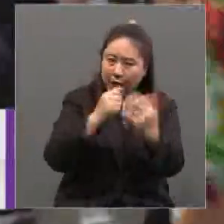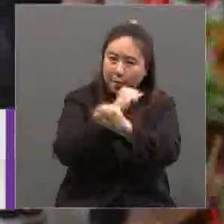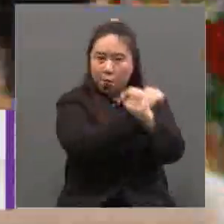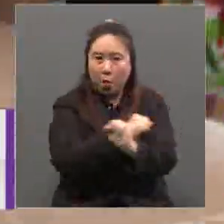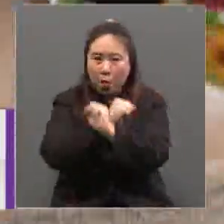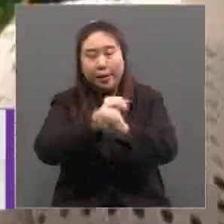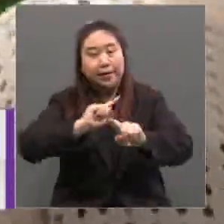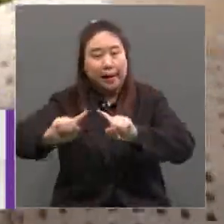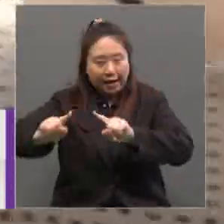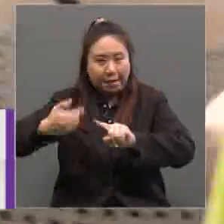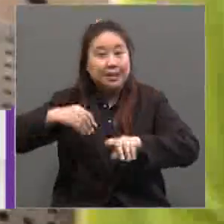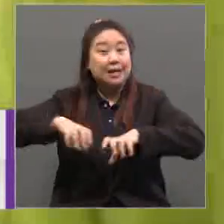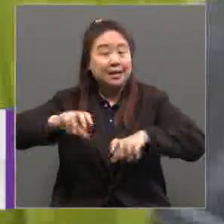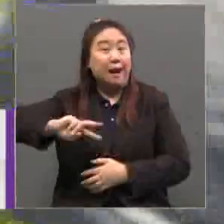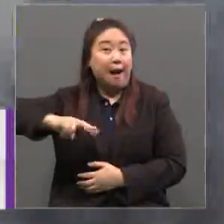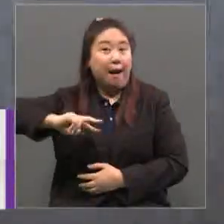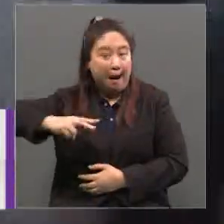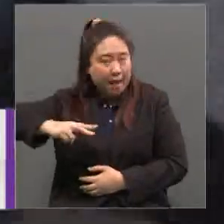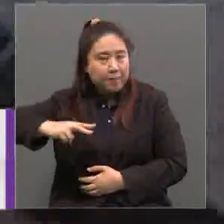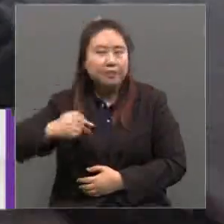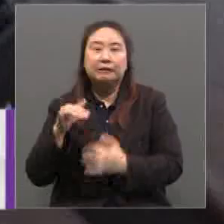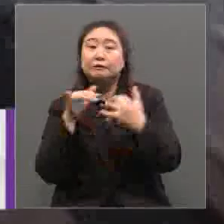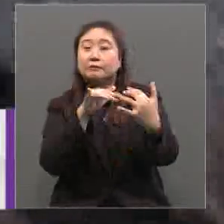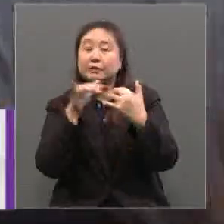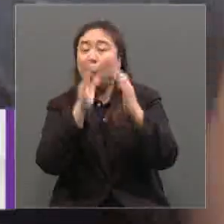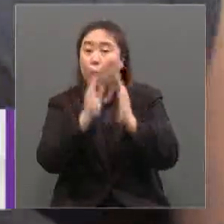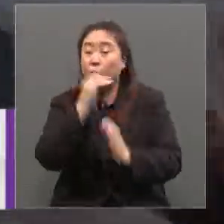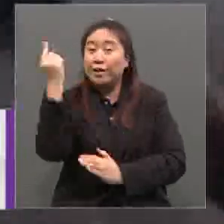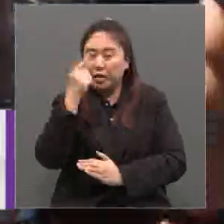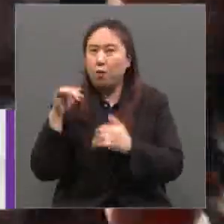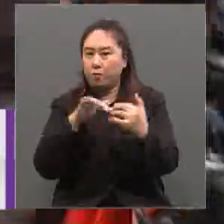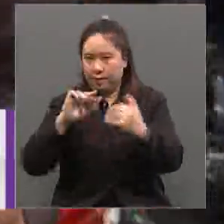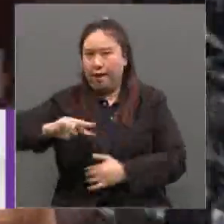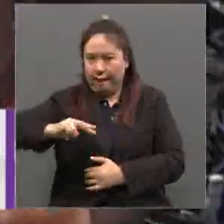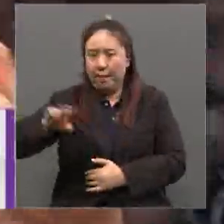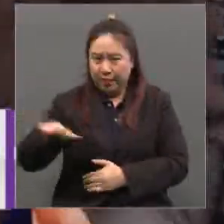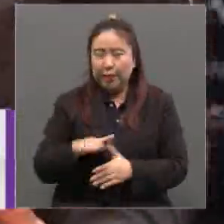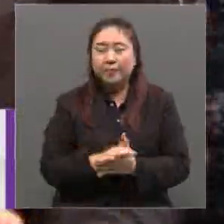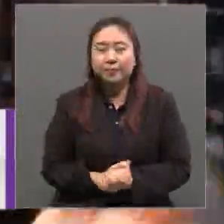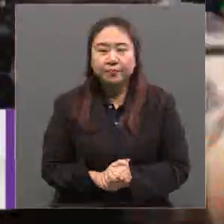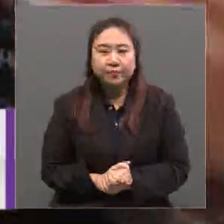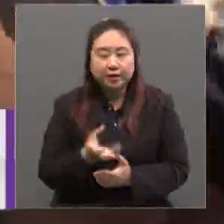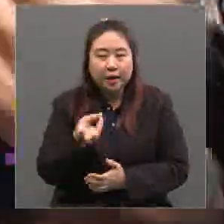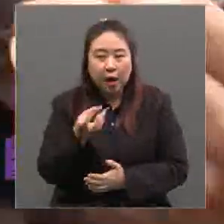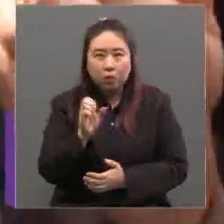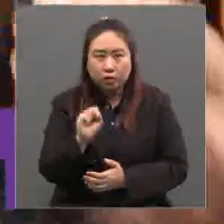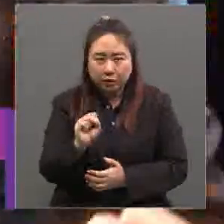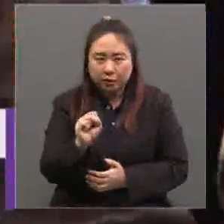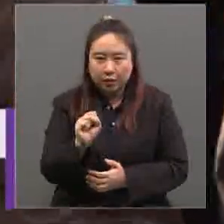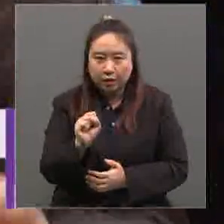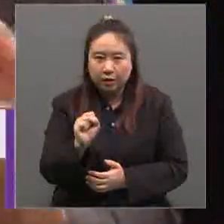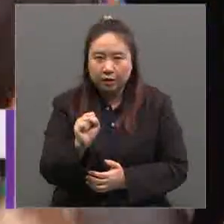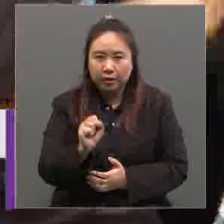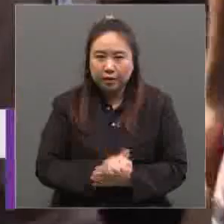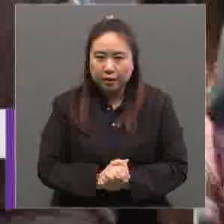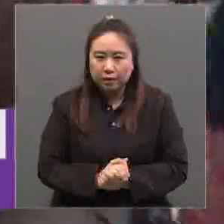การจัดล่ามแปลภาษาให้ความช่วยเหลือสื่อสารกับนักท่องเที่ยวค่ะ ตัวอย่างเช่นพื้นที่ข้าวสารเนี่ยทั้งซอยตั้งแต่จักรพงศ์จนถึ